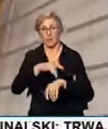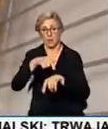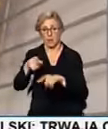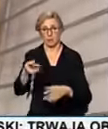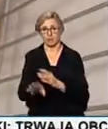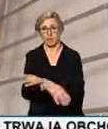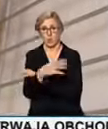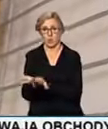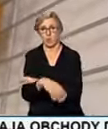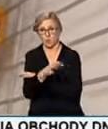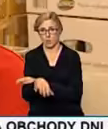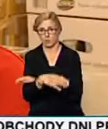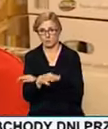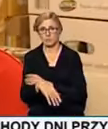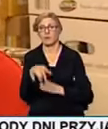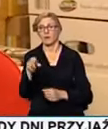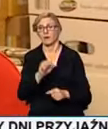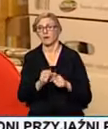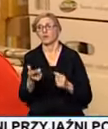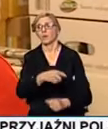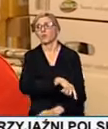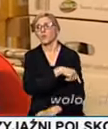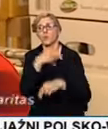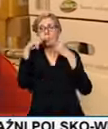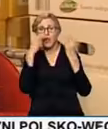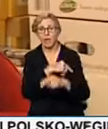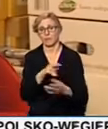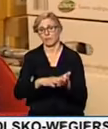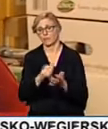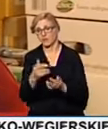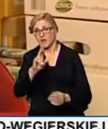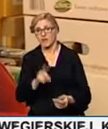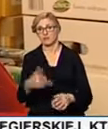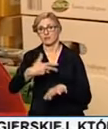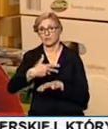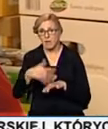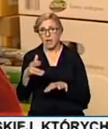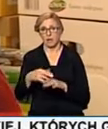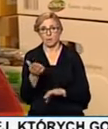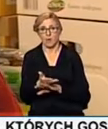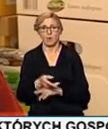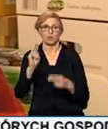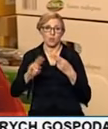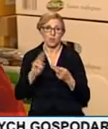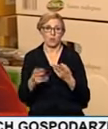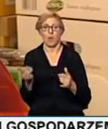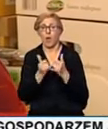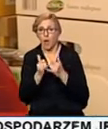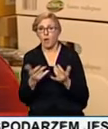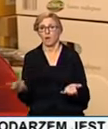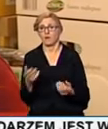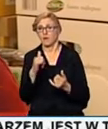zazwyczaj świeci pustkami produkty są potrzebne długoterminowe tak jak ryż makaron mąka cukier olej